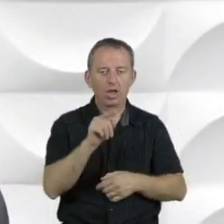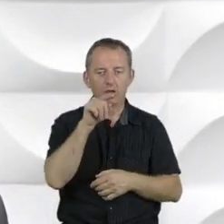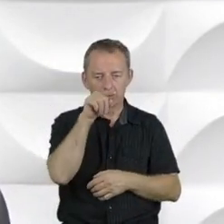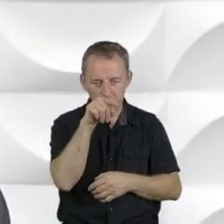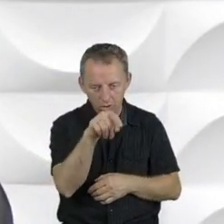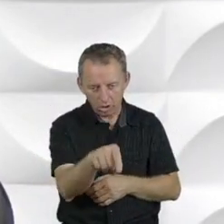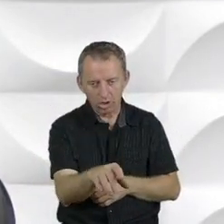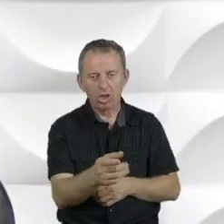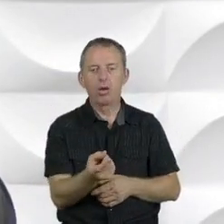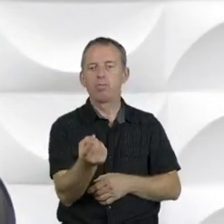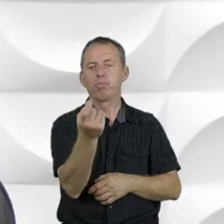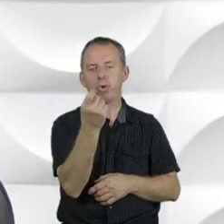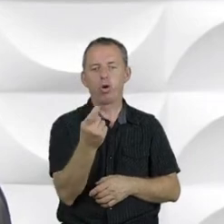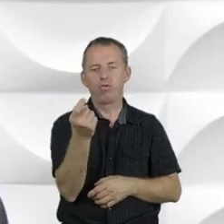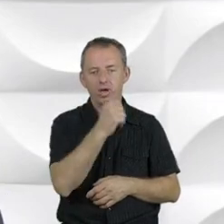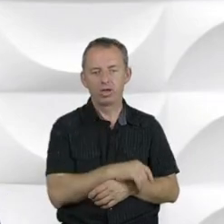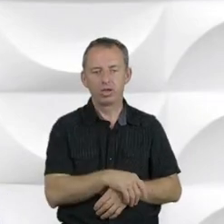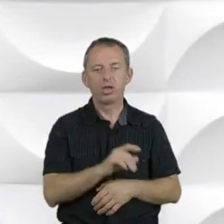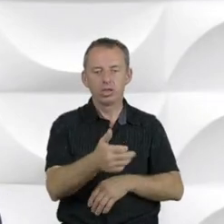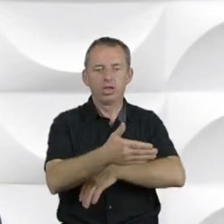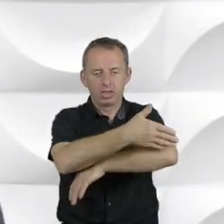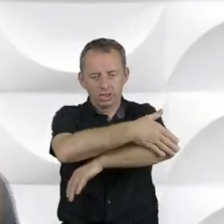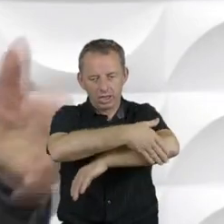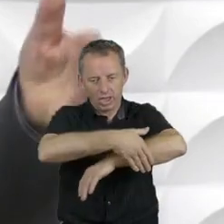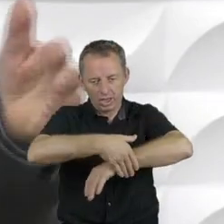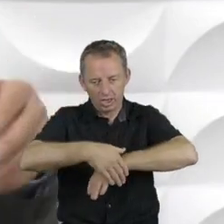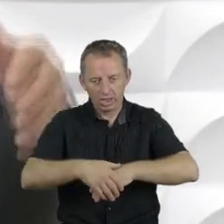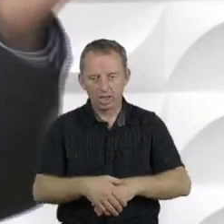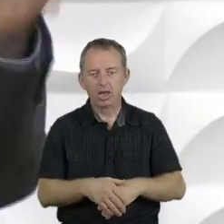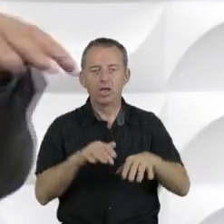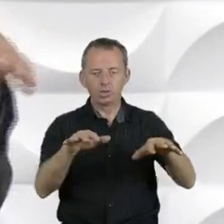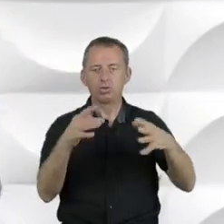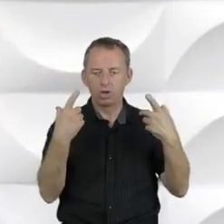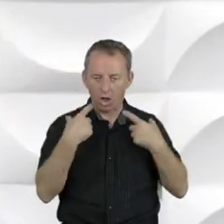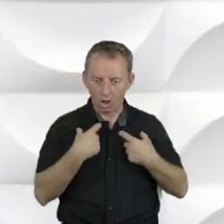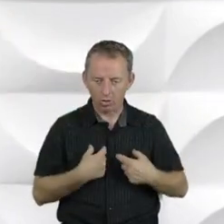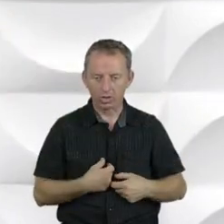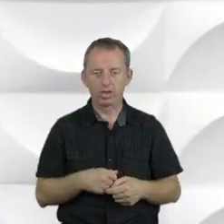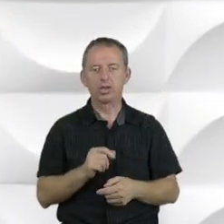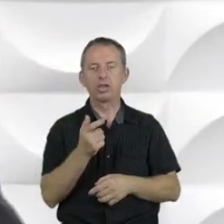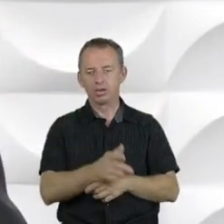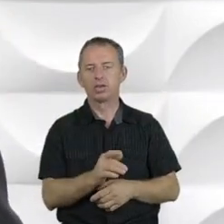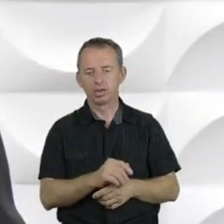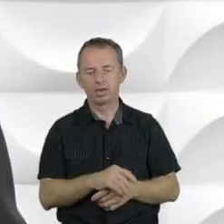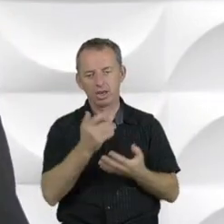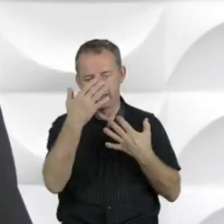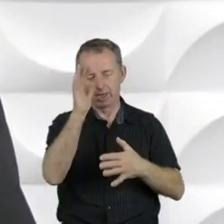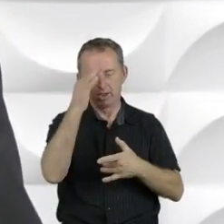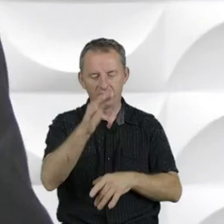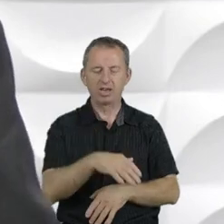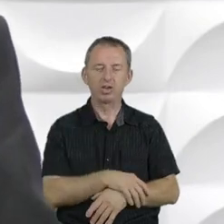się powoływał. I to zagraniczny, bo gdyby Polak, no to moglibyśmy zlekceważyć.